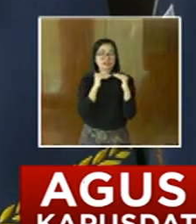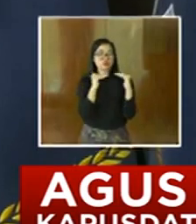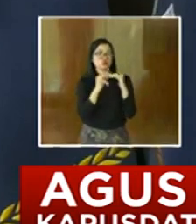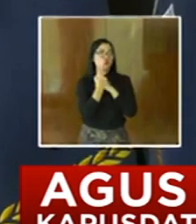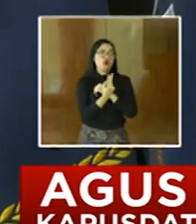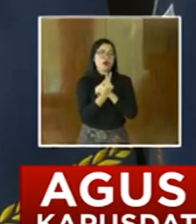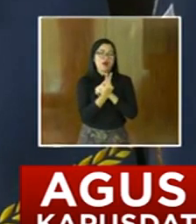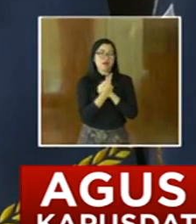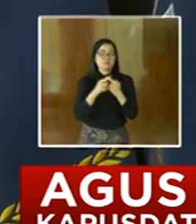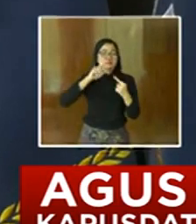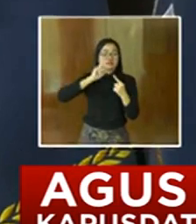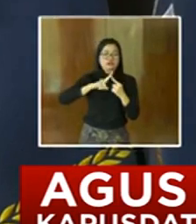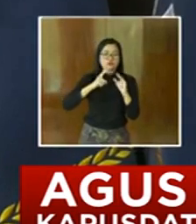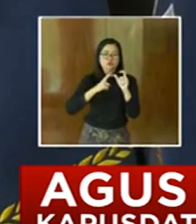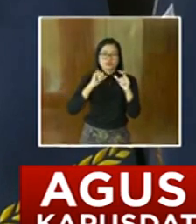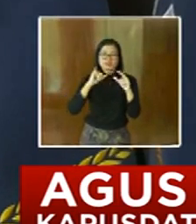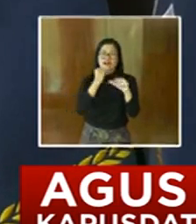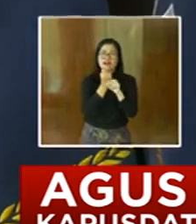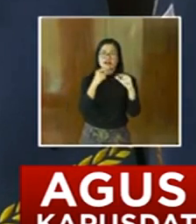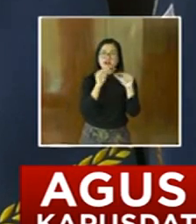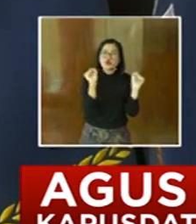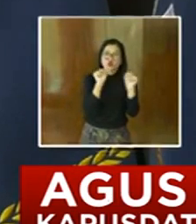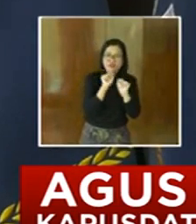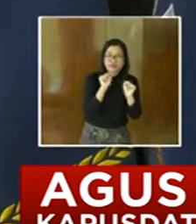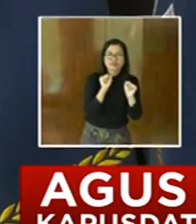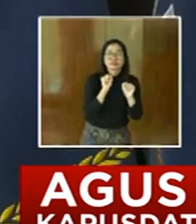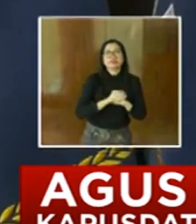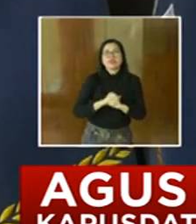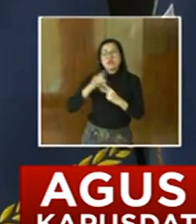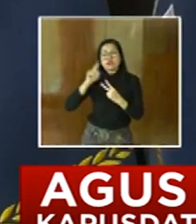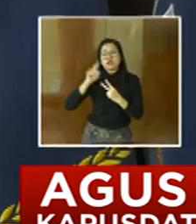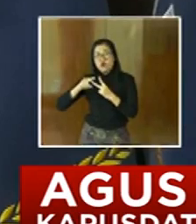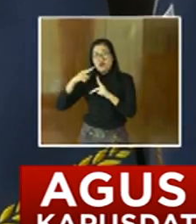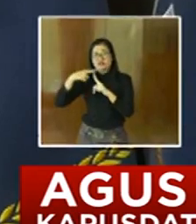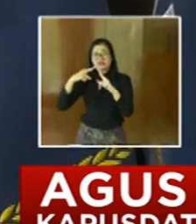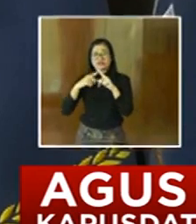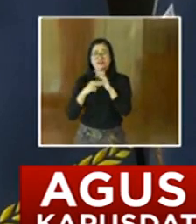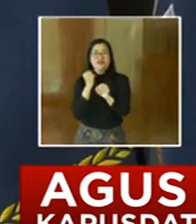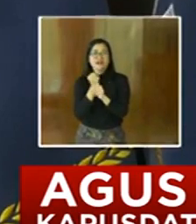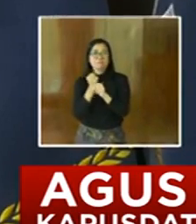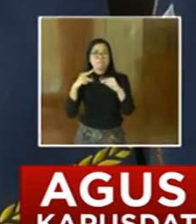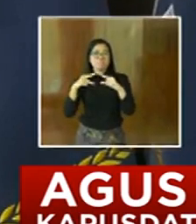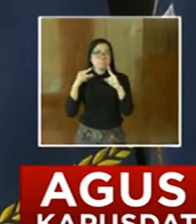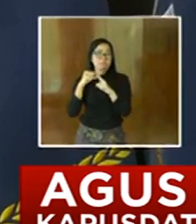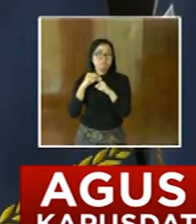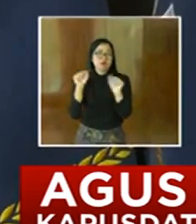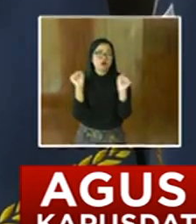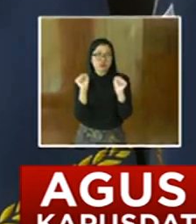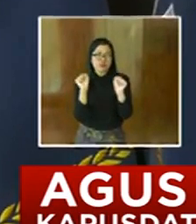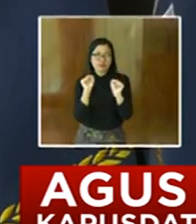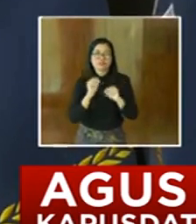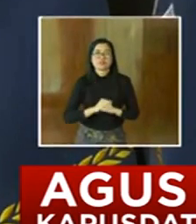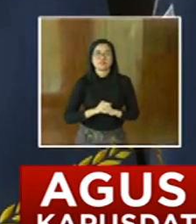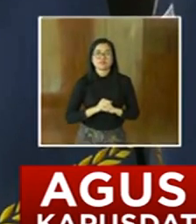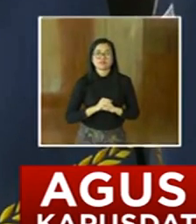karena 21 siaga darurat dua tanggap darurat untuk siaga darurat mungkin yang belum ada kasus er